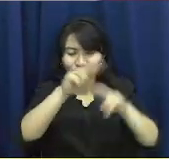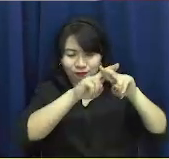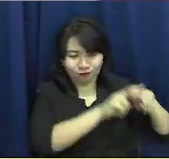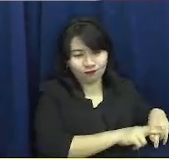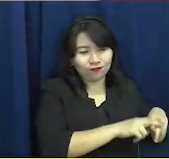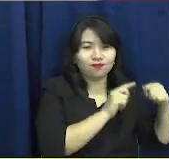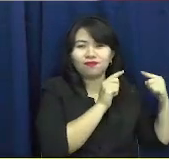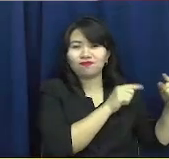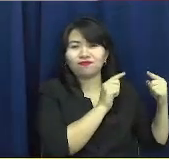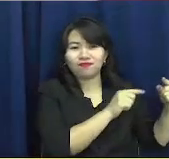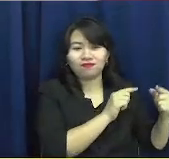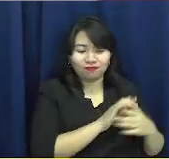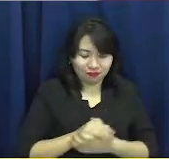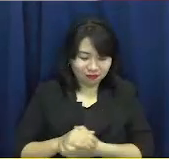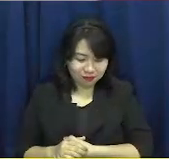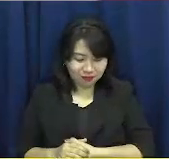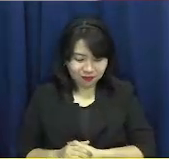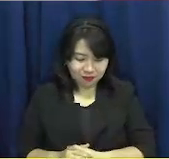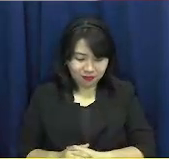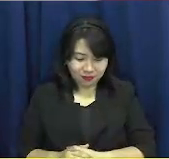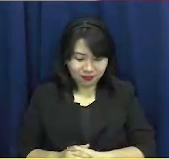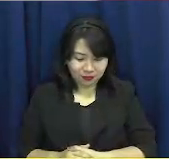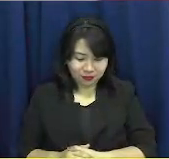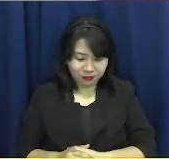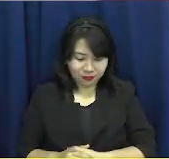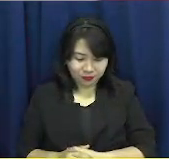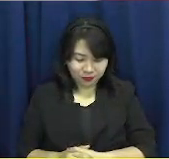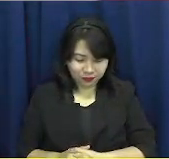Bangko ka naman pala. You see?